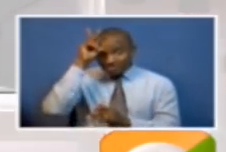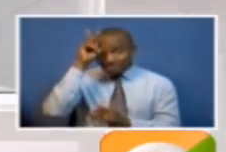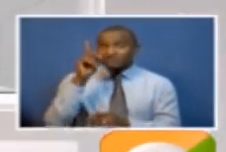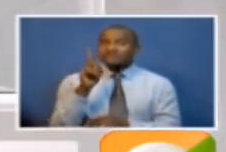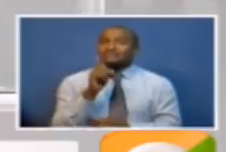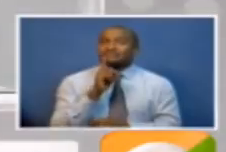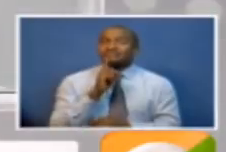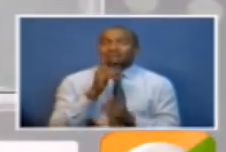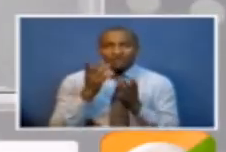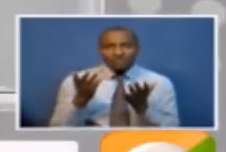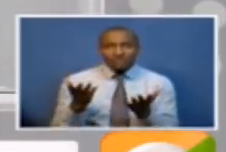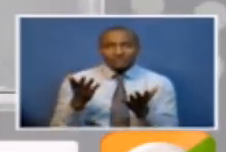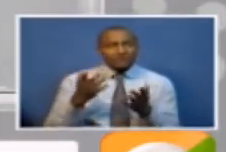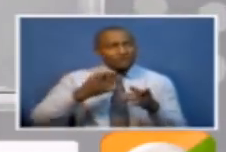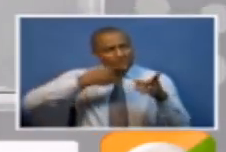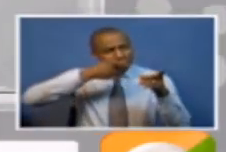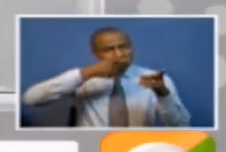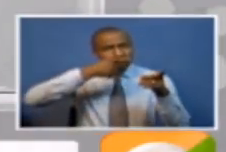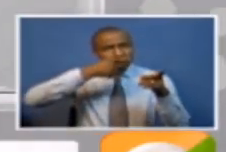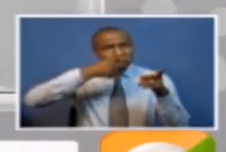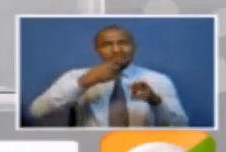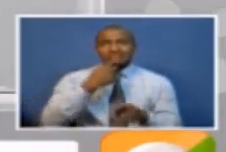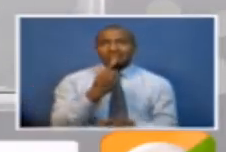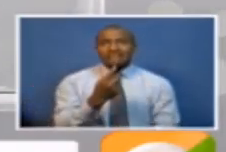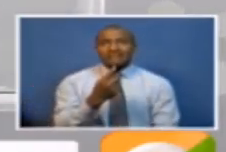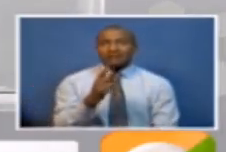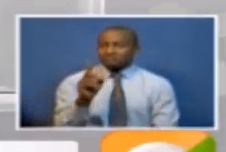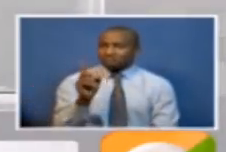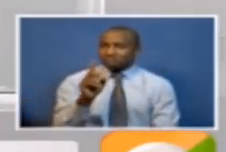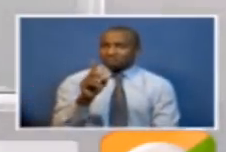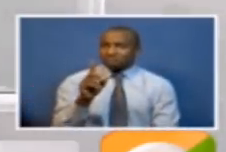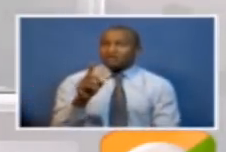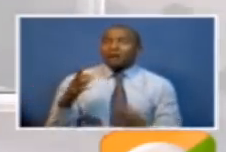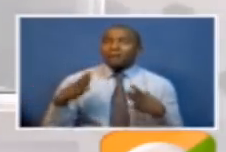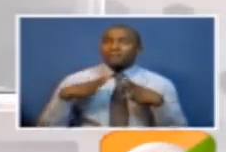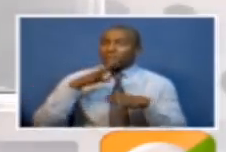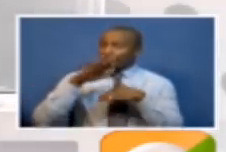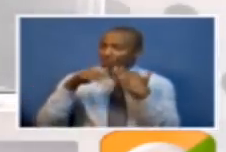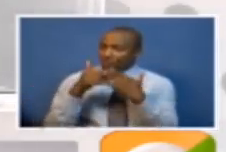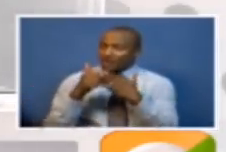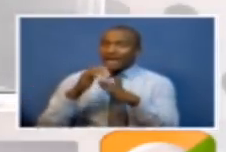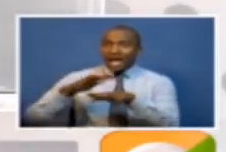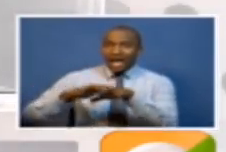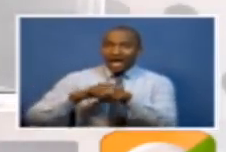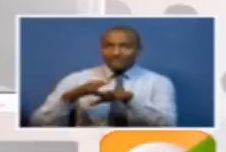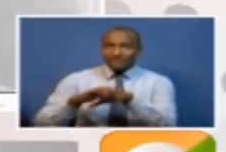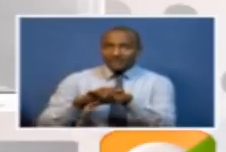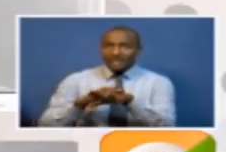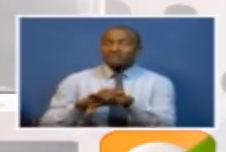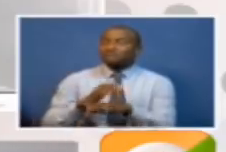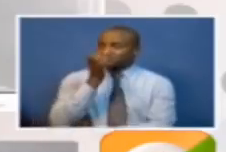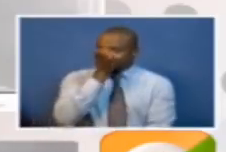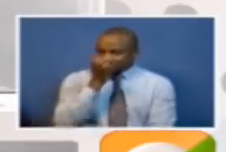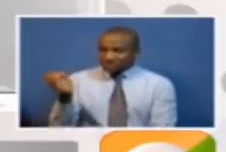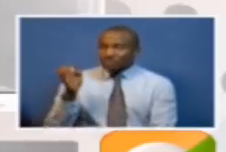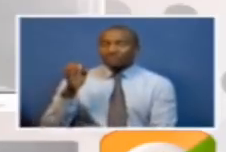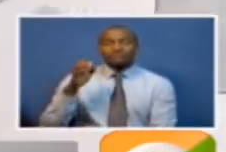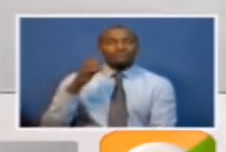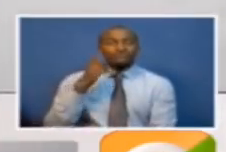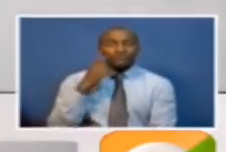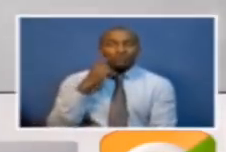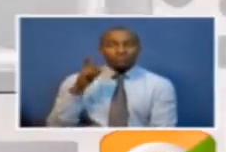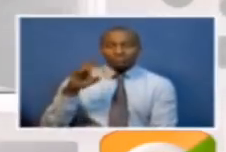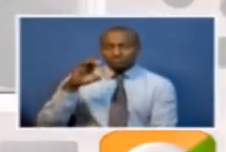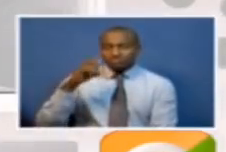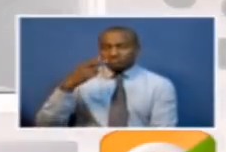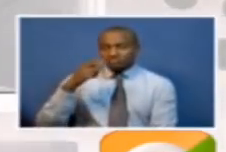Twitter alikashifu duka hilo kwa kusema watu wote wenye asili ya Afrika wayapuuze maduka ya Chandarana.